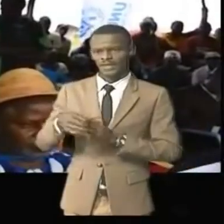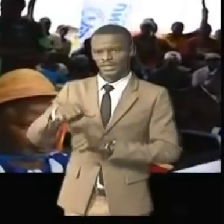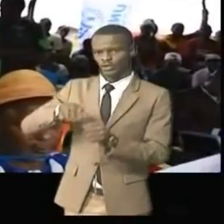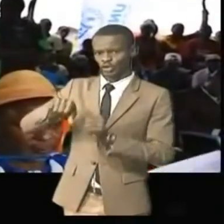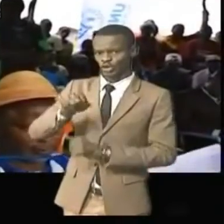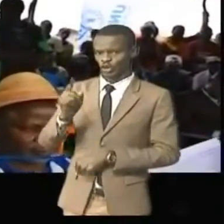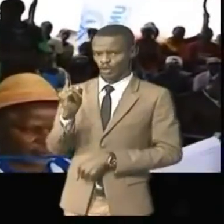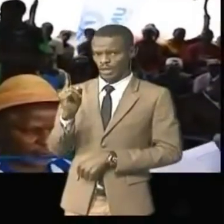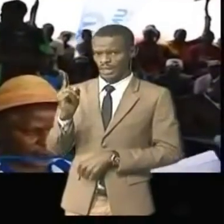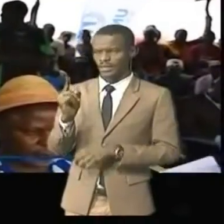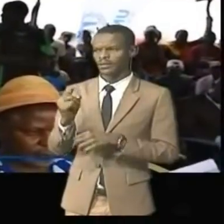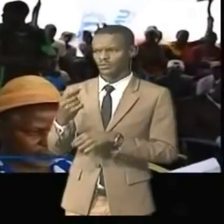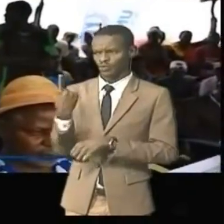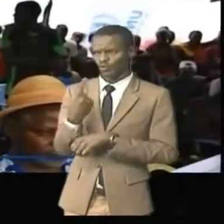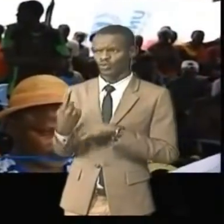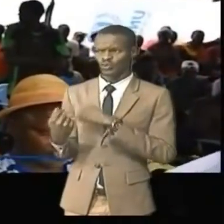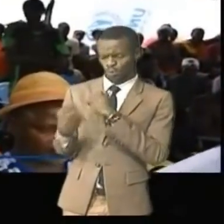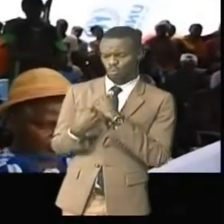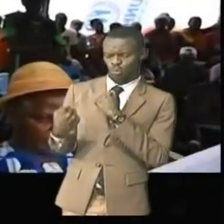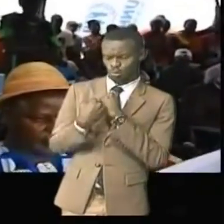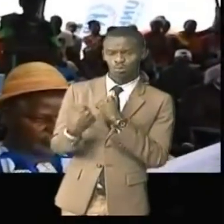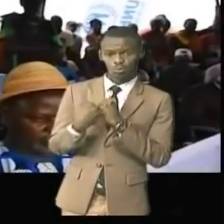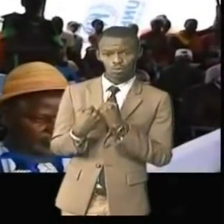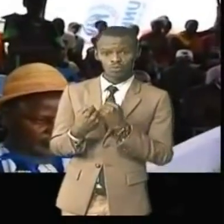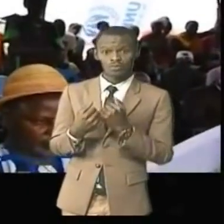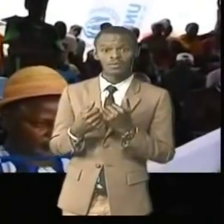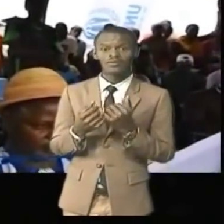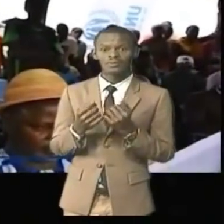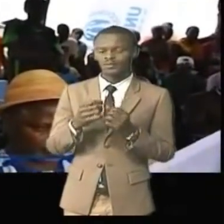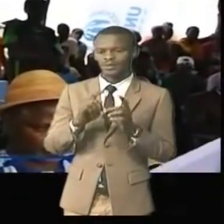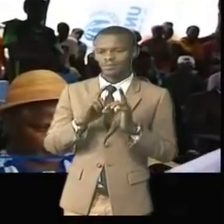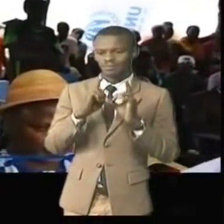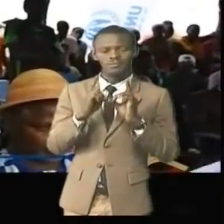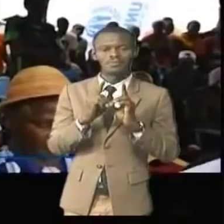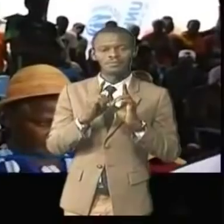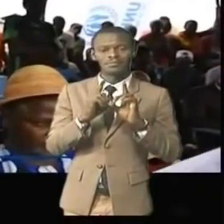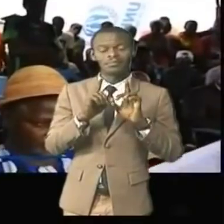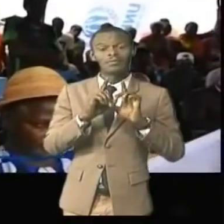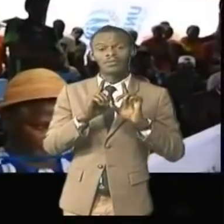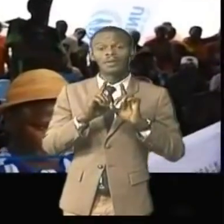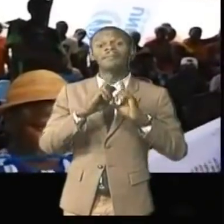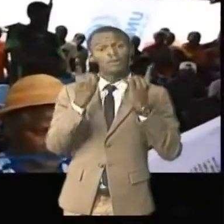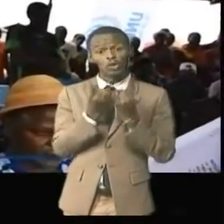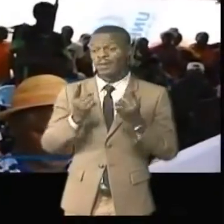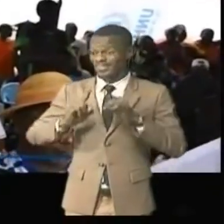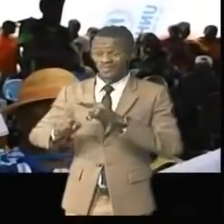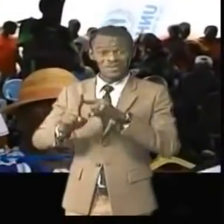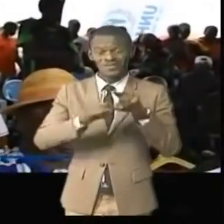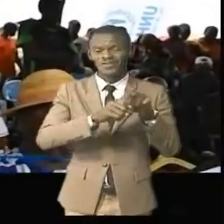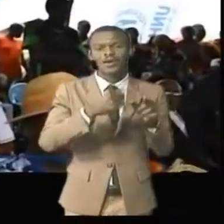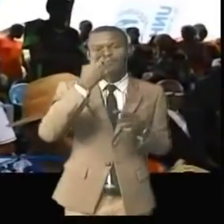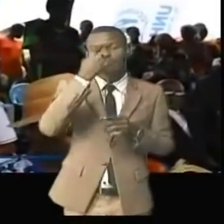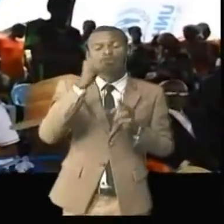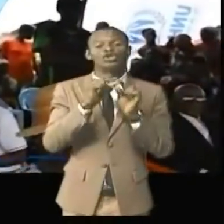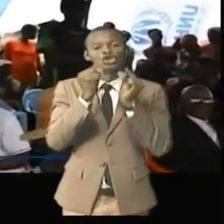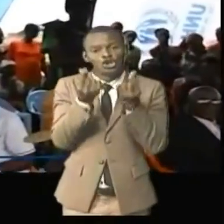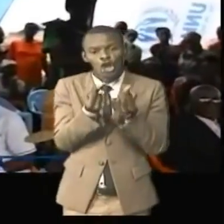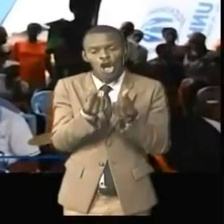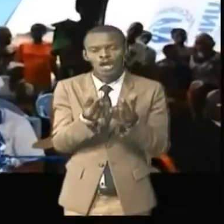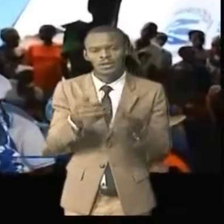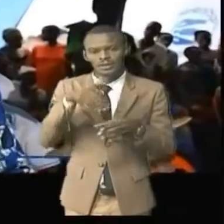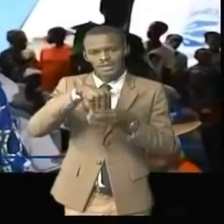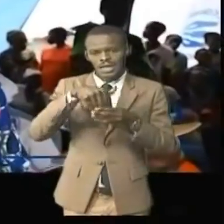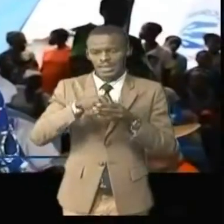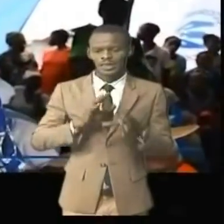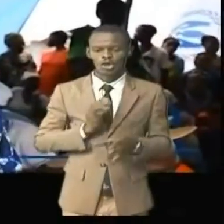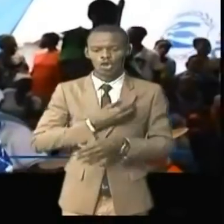de nous accompagner dans tous les domaines du genre, dans notre province, tant sur